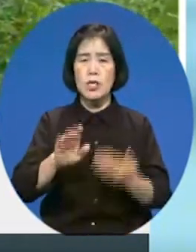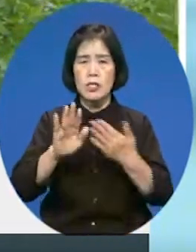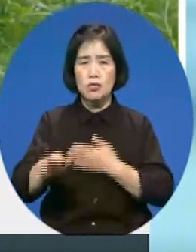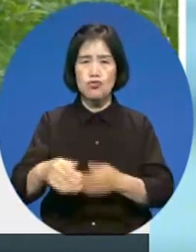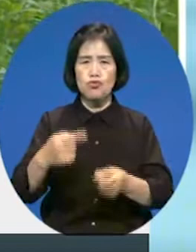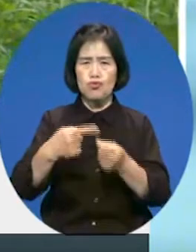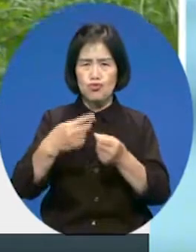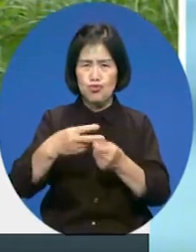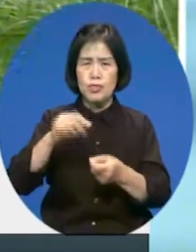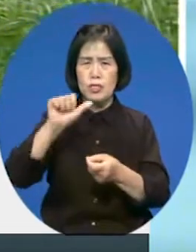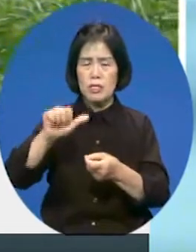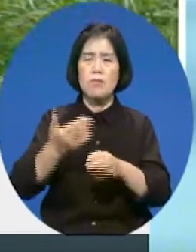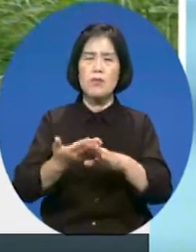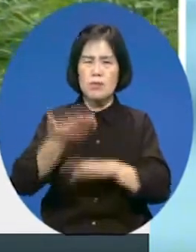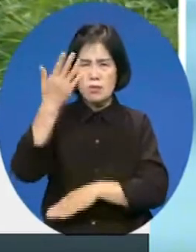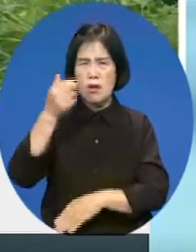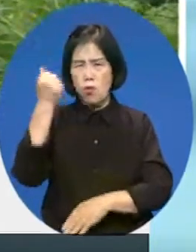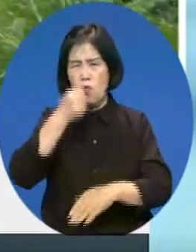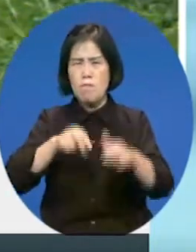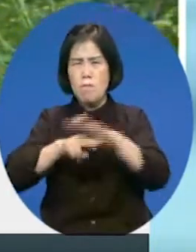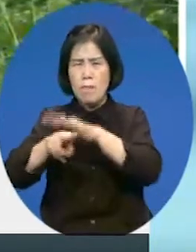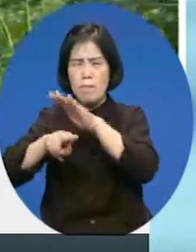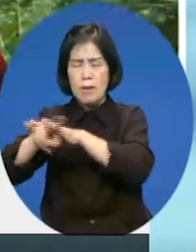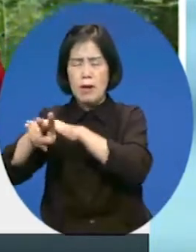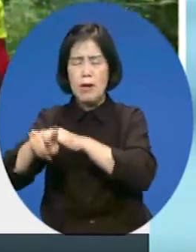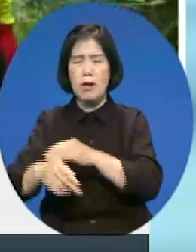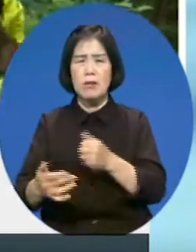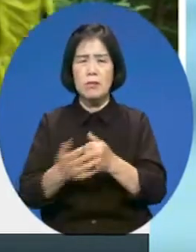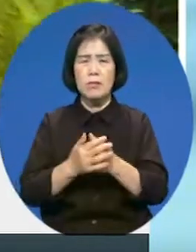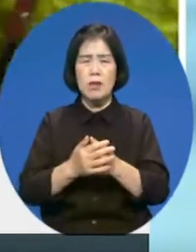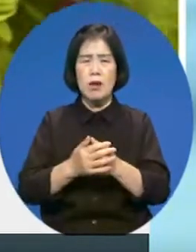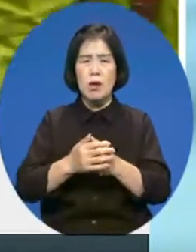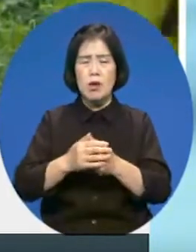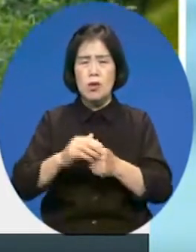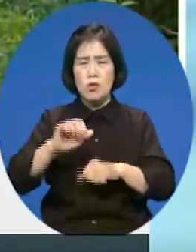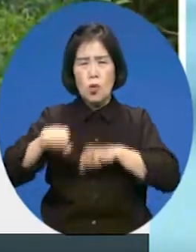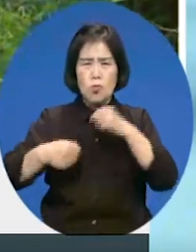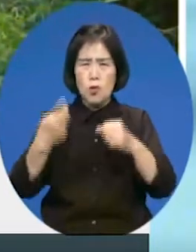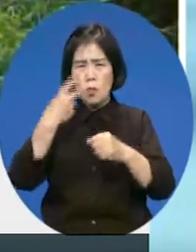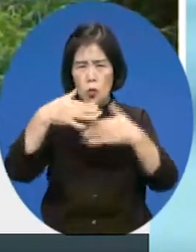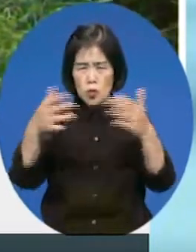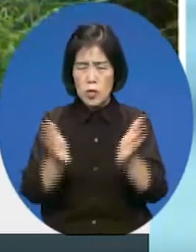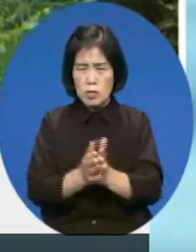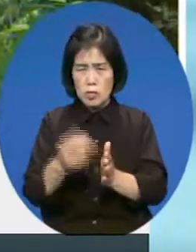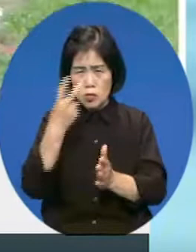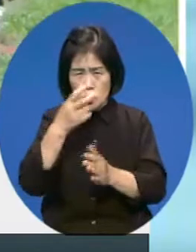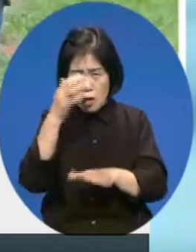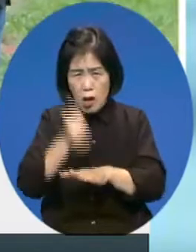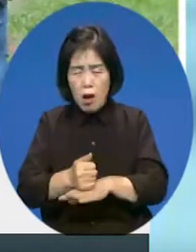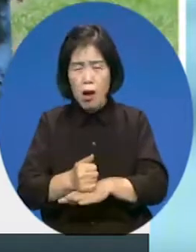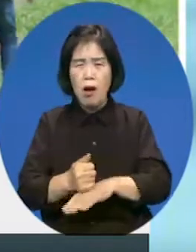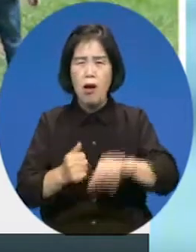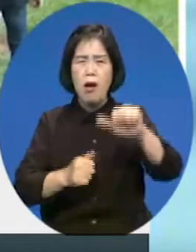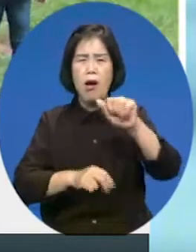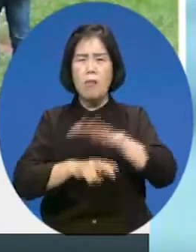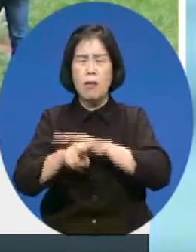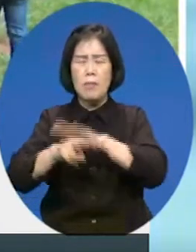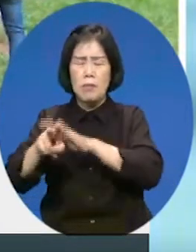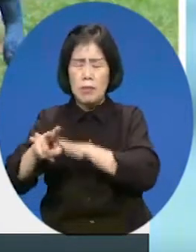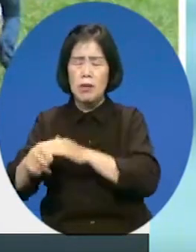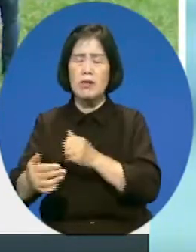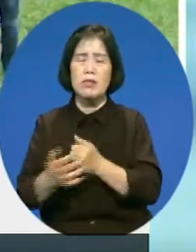5건 이상의 곰 탈출 사건이 벌어진 곳이면서 동물보호단체 조사 결과 확인됐거든요. 앞서 이 농장주는